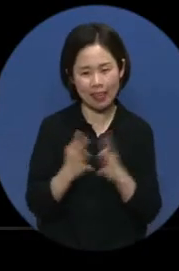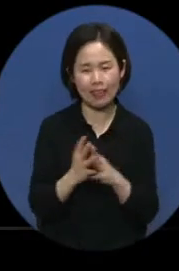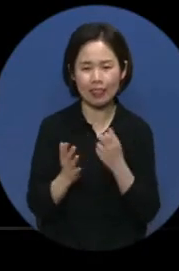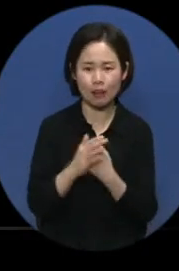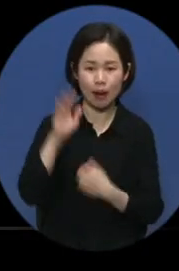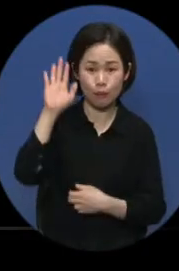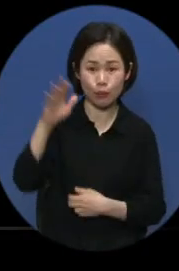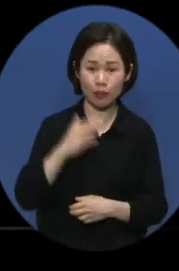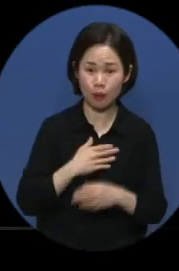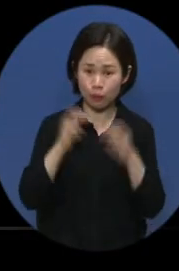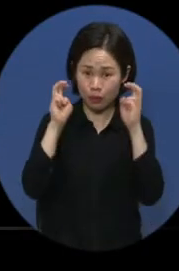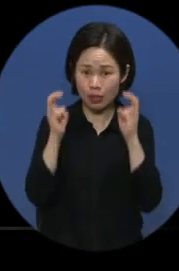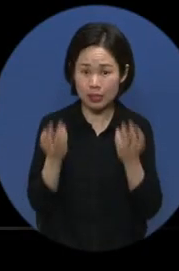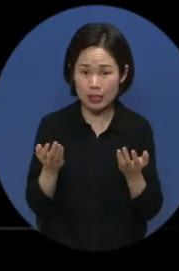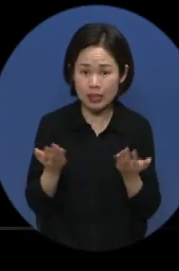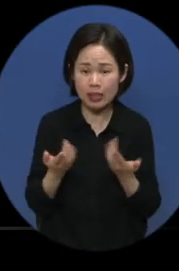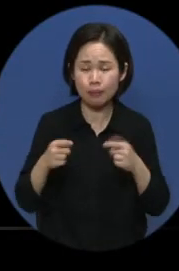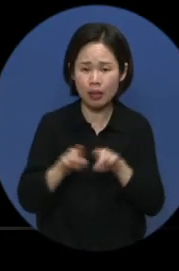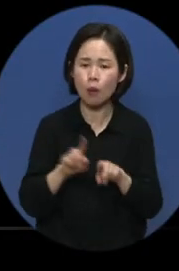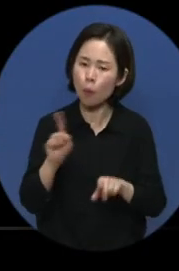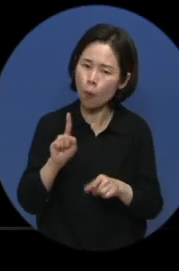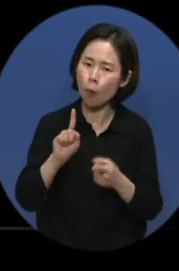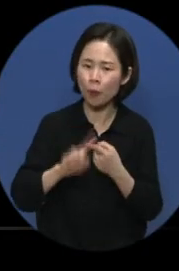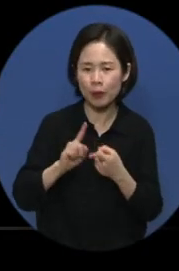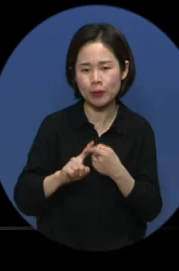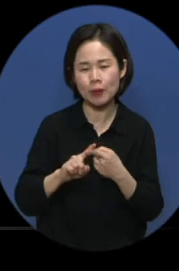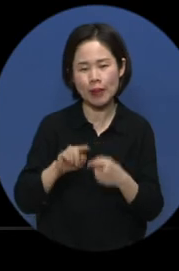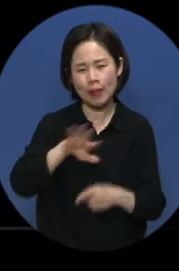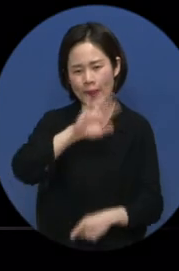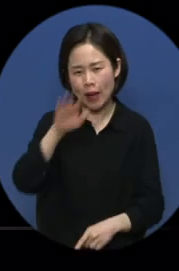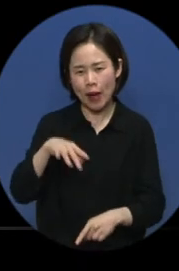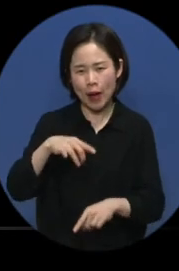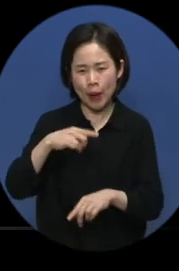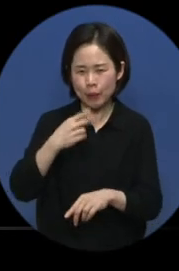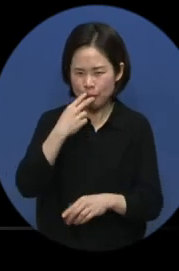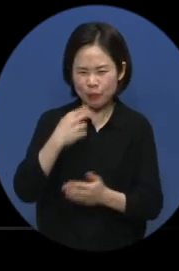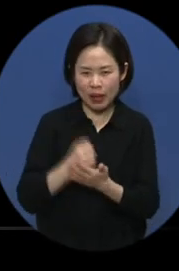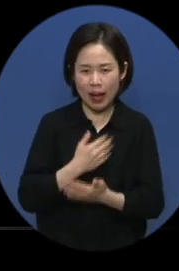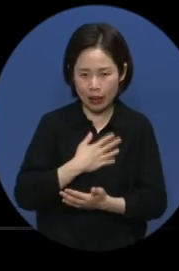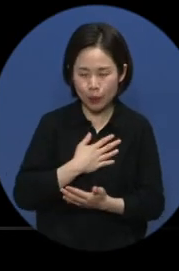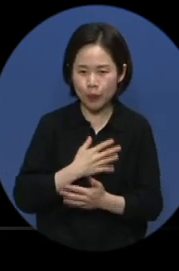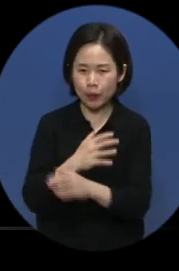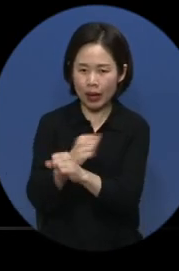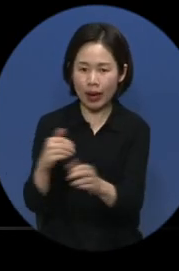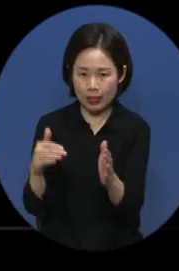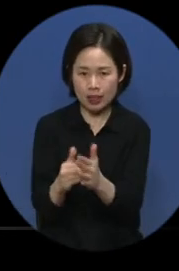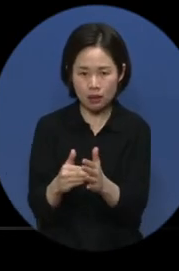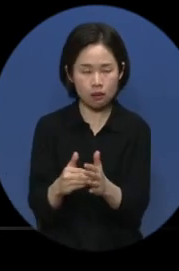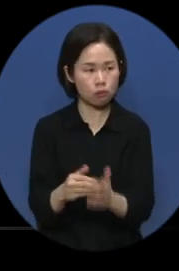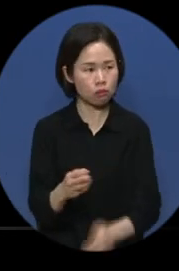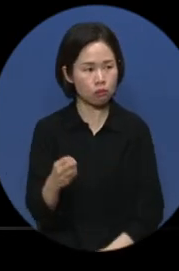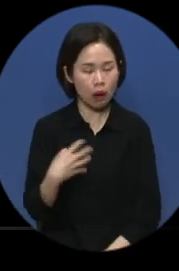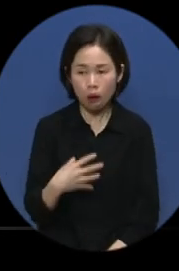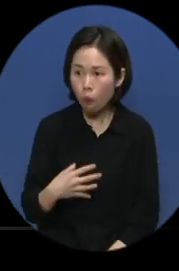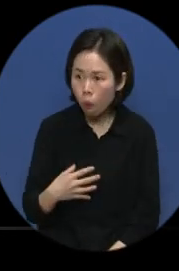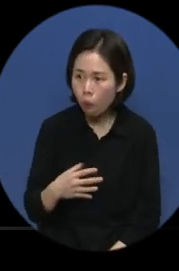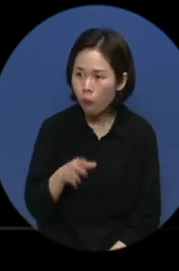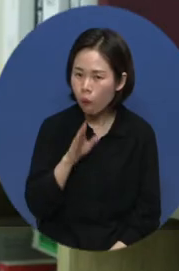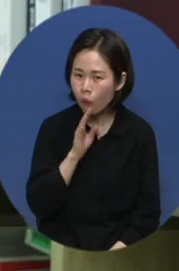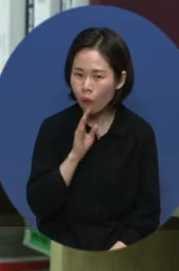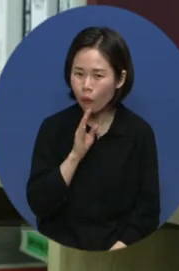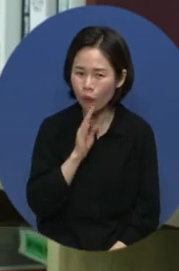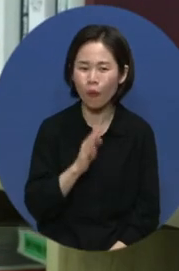일해야 될지 잘 알게 되었다라고 얘기를 해주셔가지고 그게 이제 또 가장 큰 기억에 남고요. 또